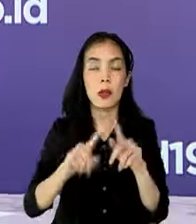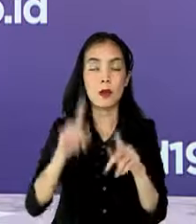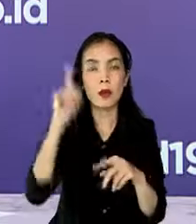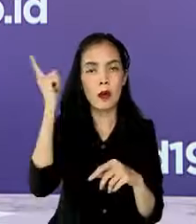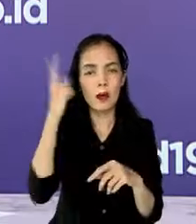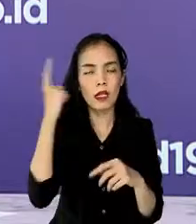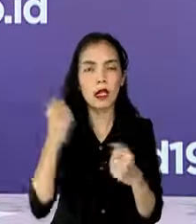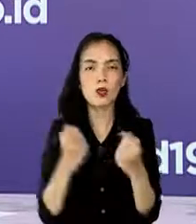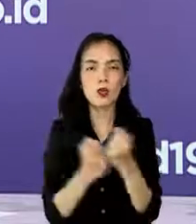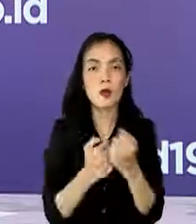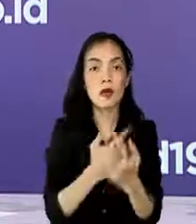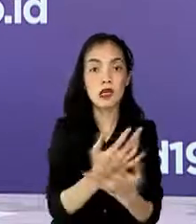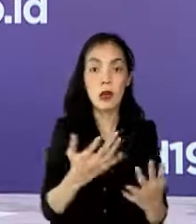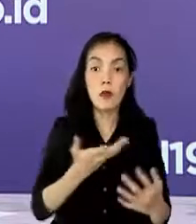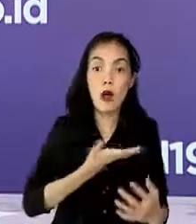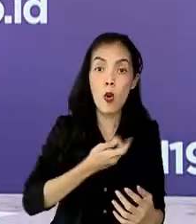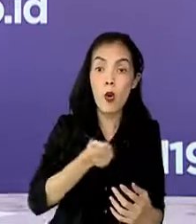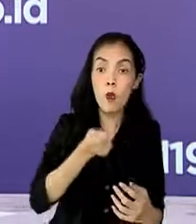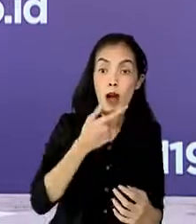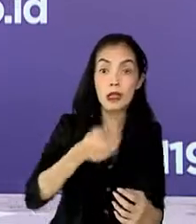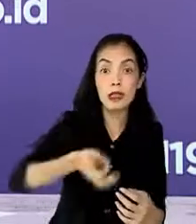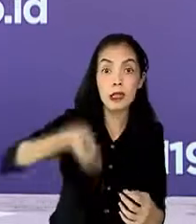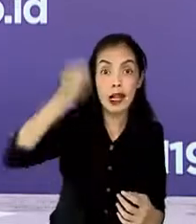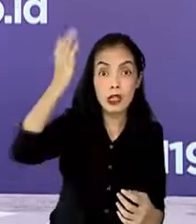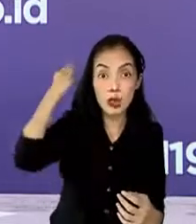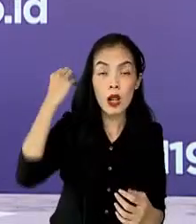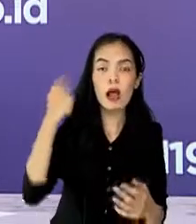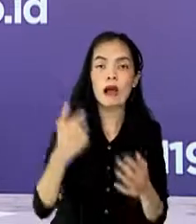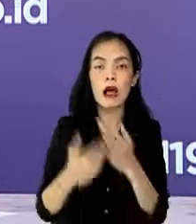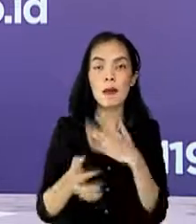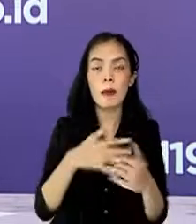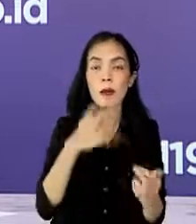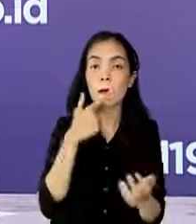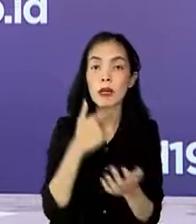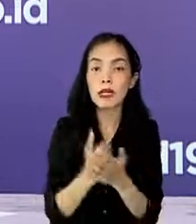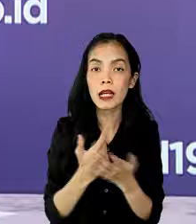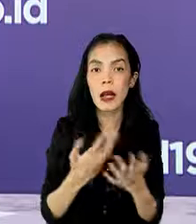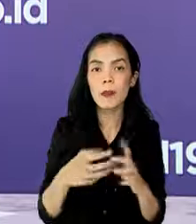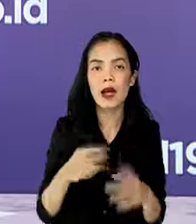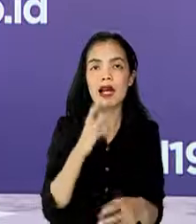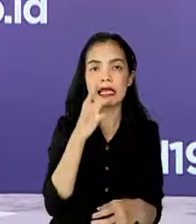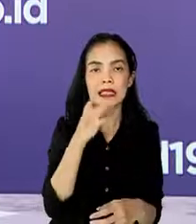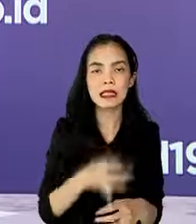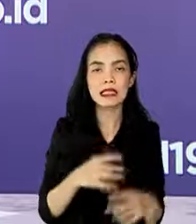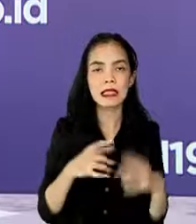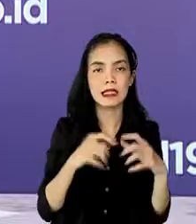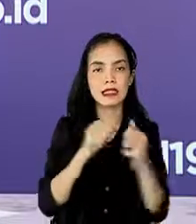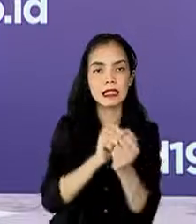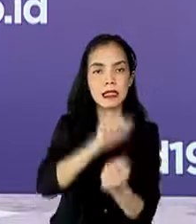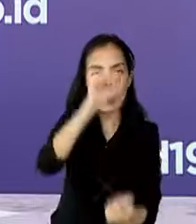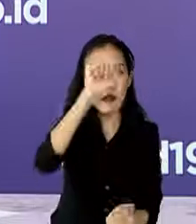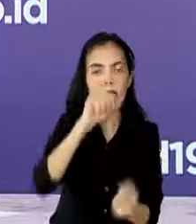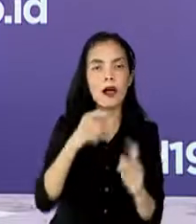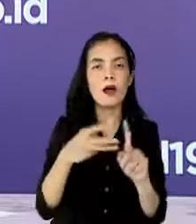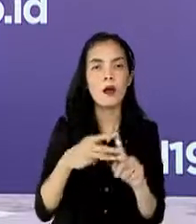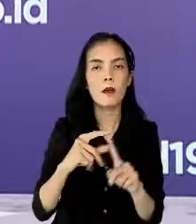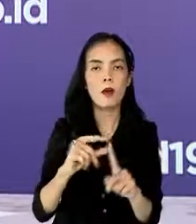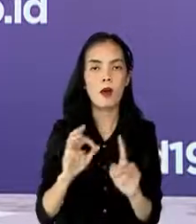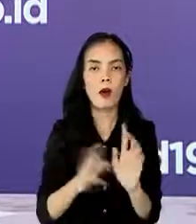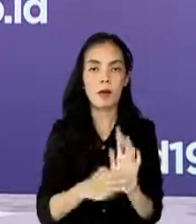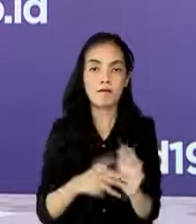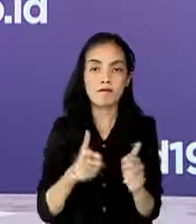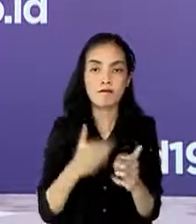obat tradisional oleh masyarakat asalkan obat tersebut telah mendapatkan izin berupa lisensi dari Badan POM